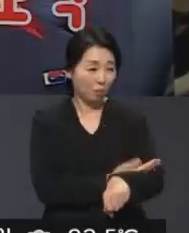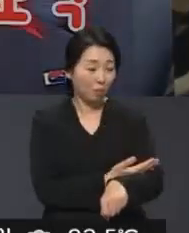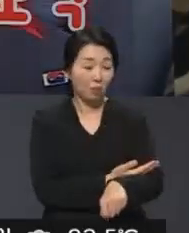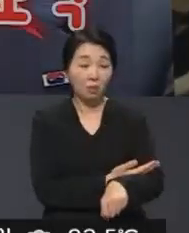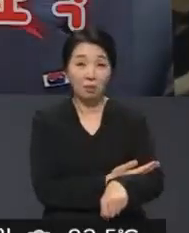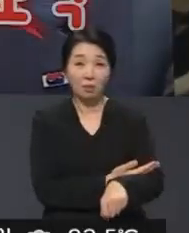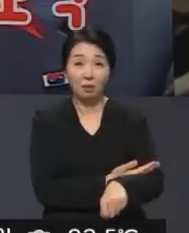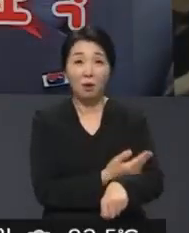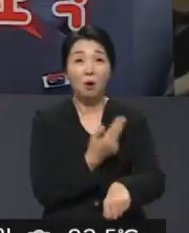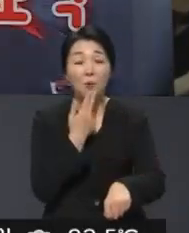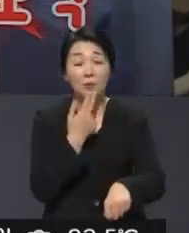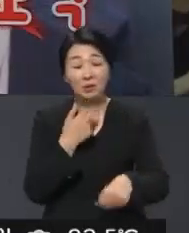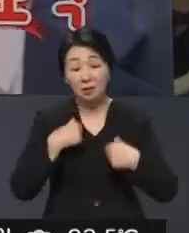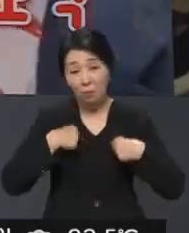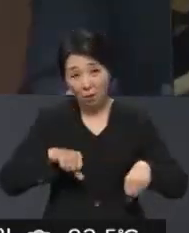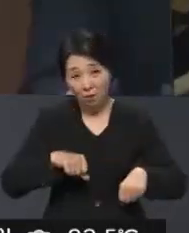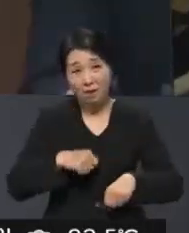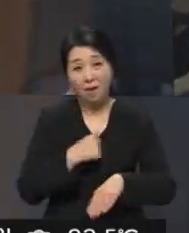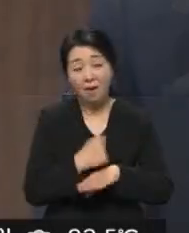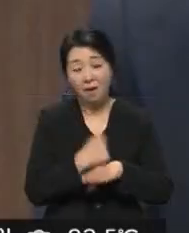동참하라고 오늘 압박했습니다.